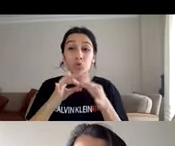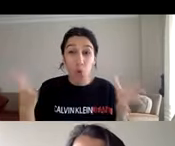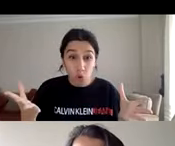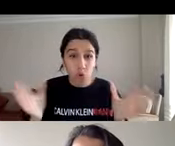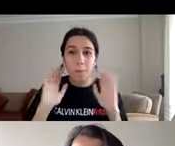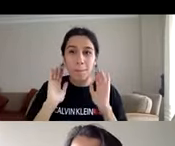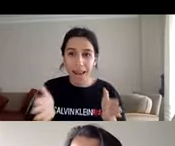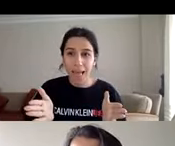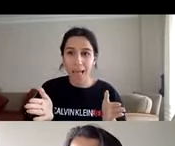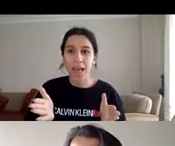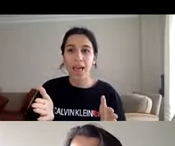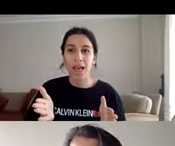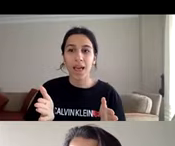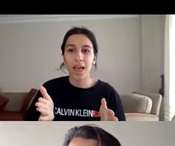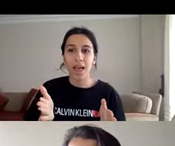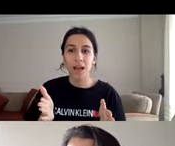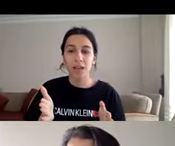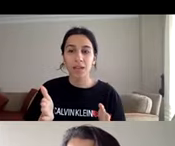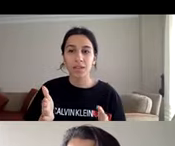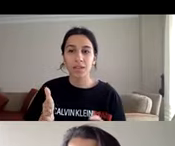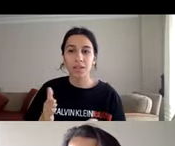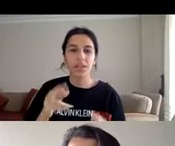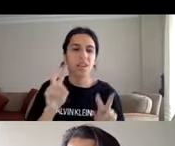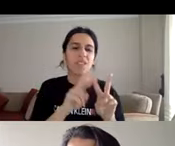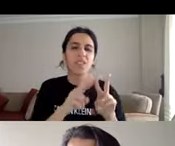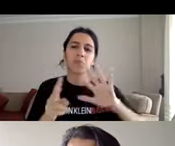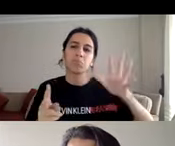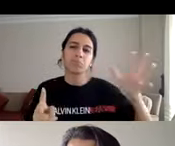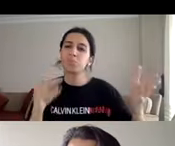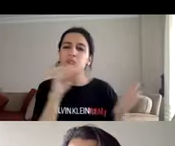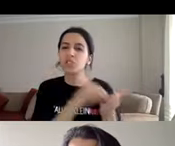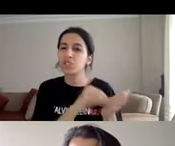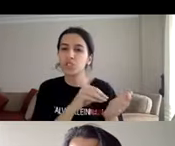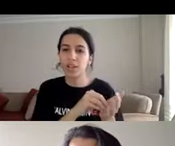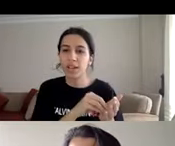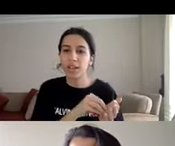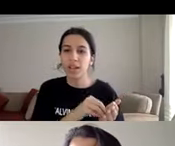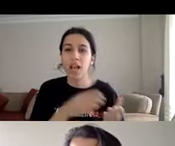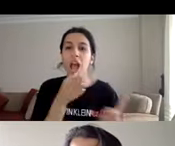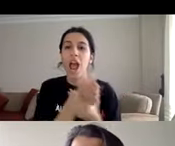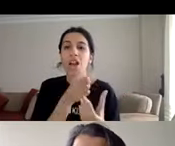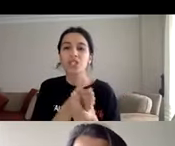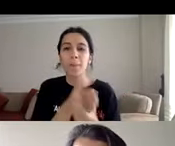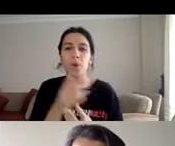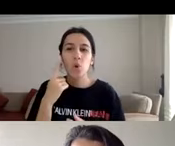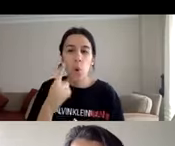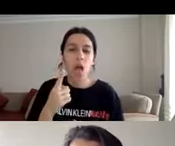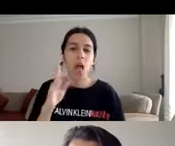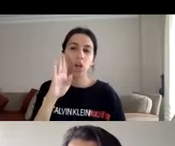dahi mevcut sahip olduğunuz web sitesinde veya neyse o kanalın adı erişilebilirlik adına çok ciddi